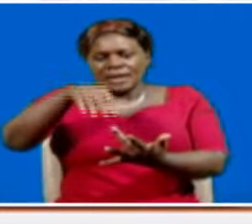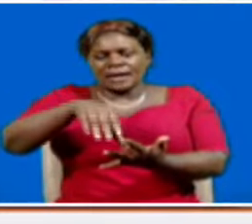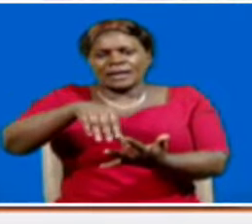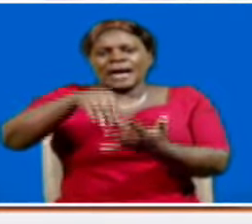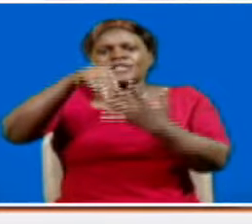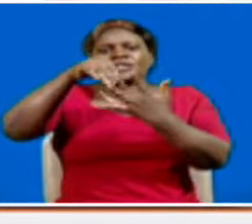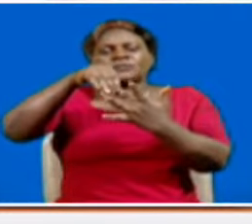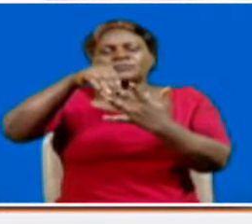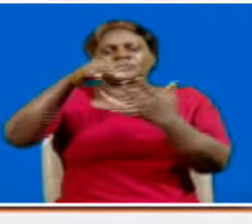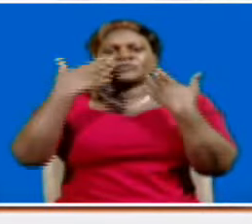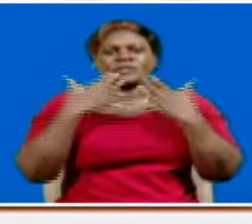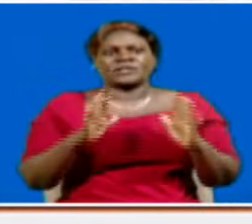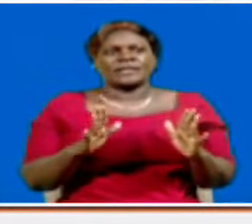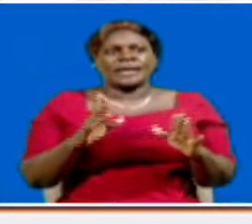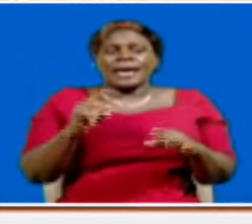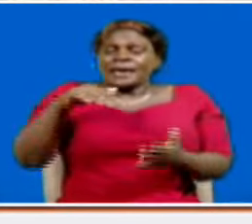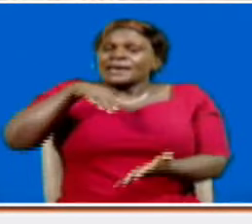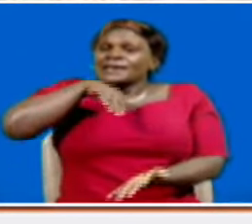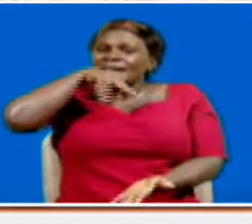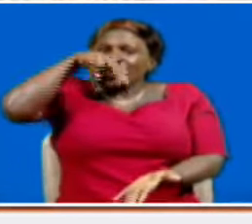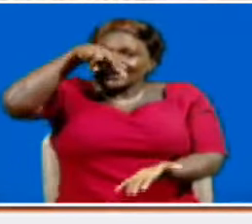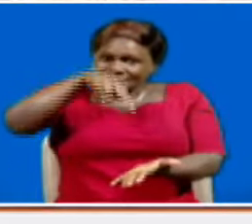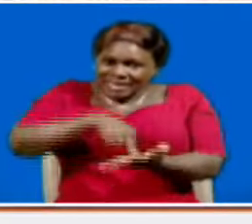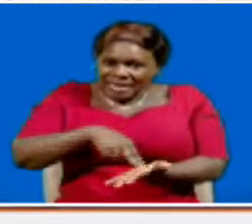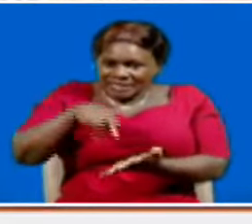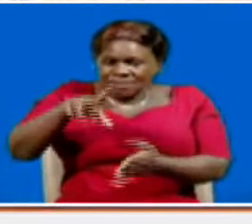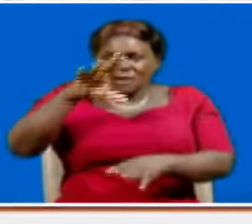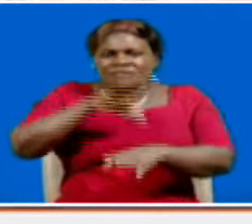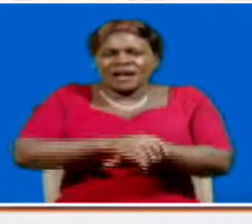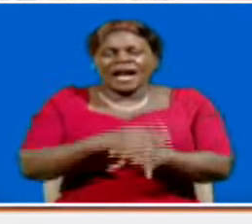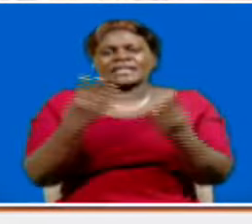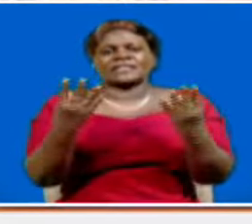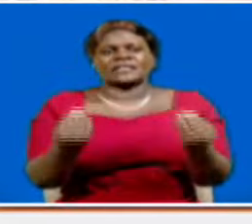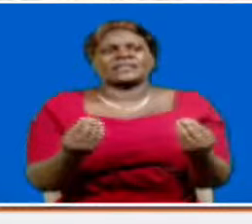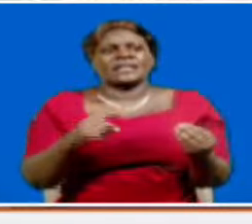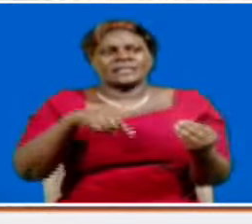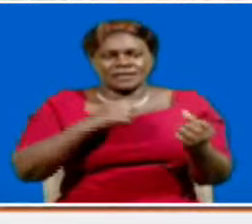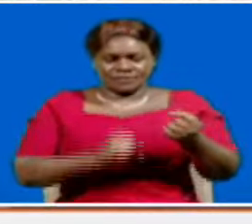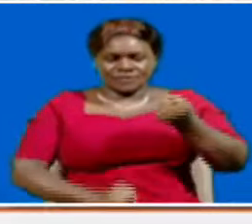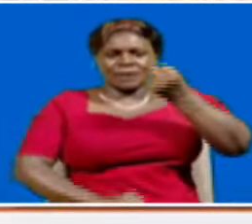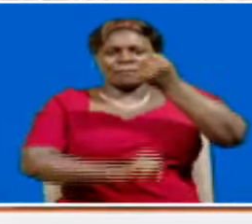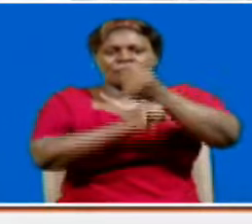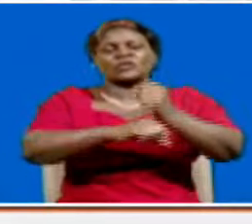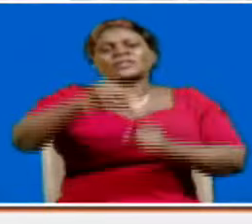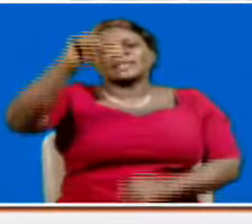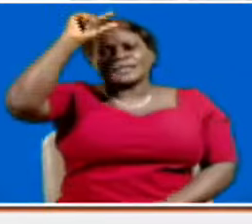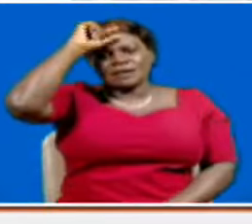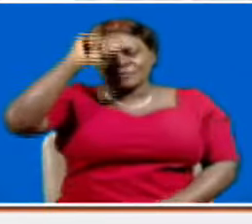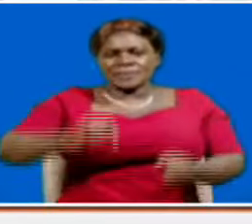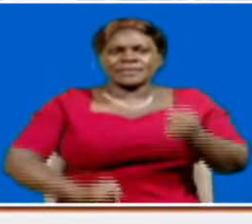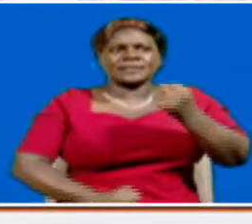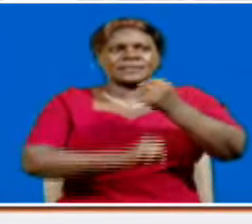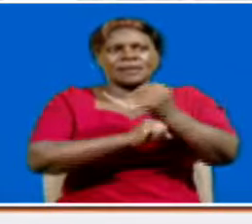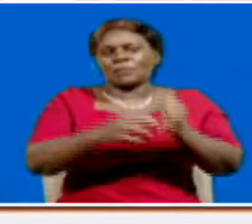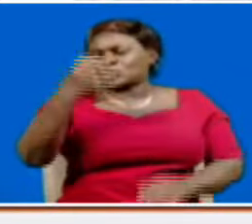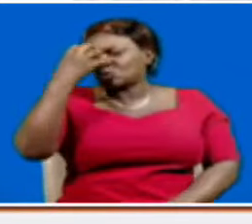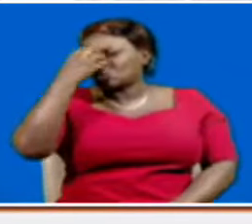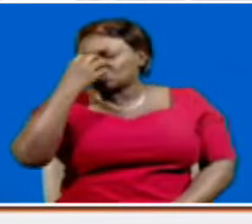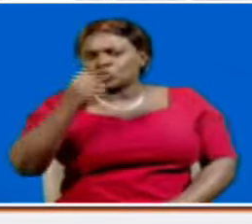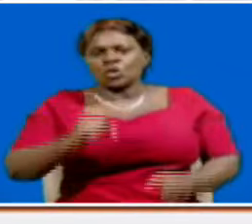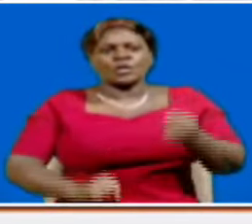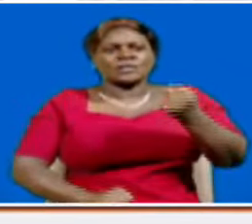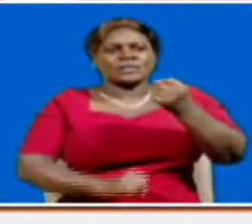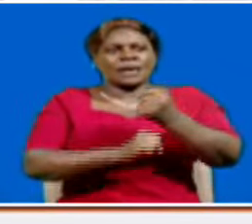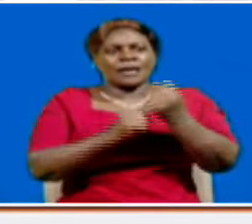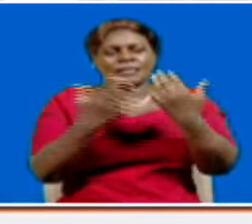kazi kubwa. Mradi tu ni Raila akue kwa nini? Kwa da sisi tunaunga serikali mkono, tuna support William Ruto,